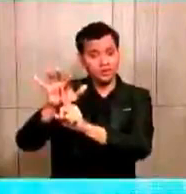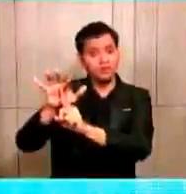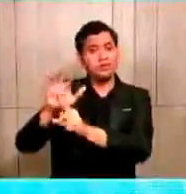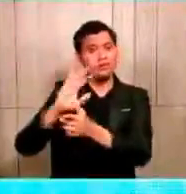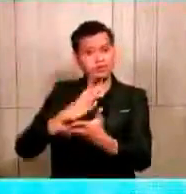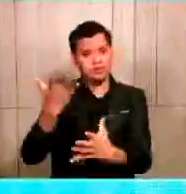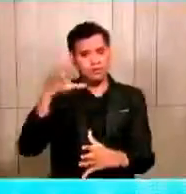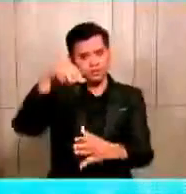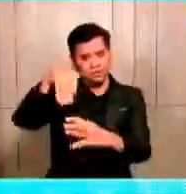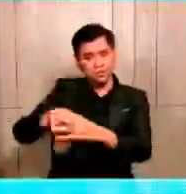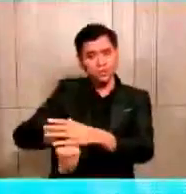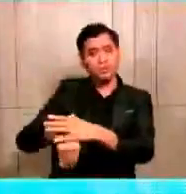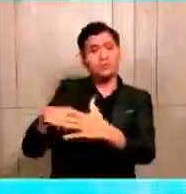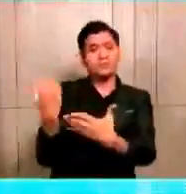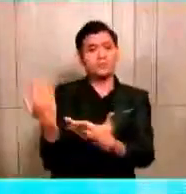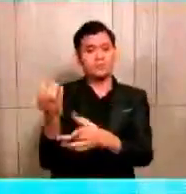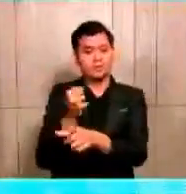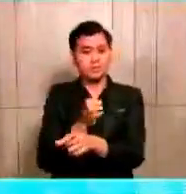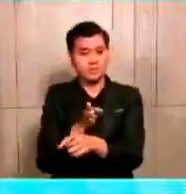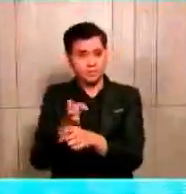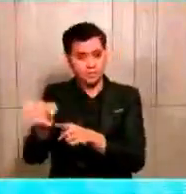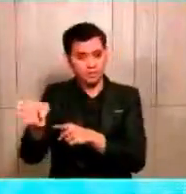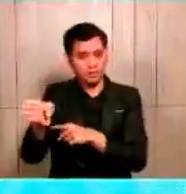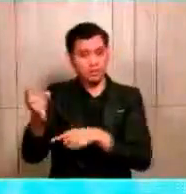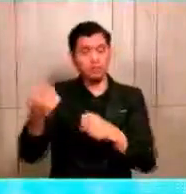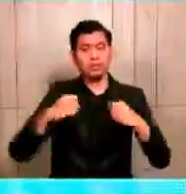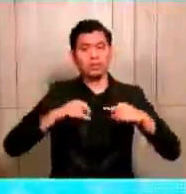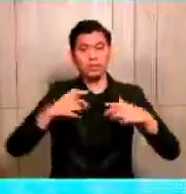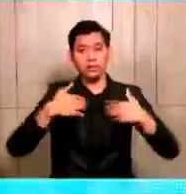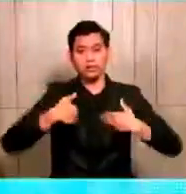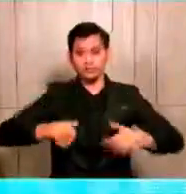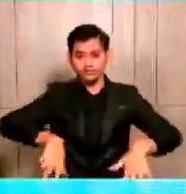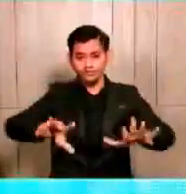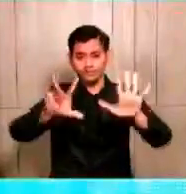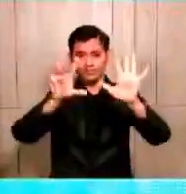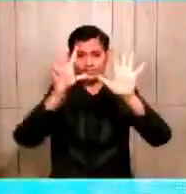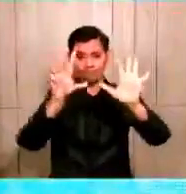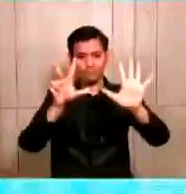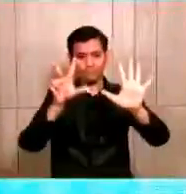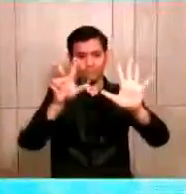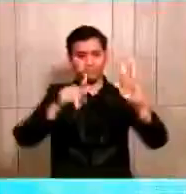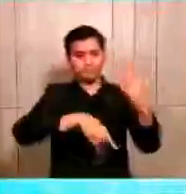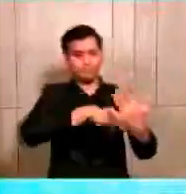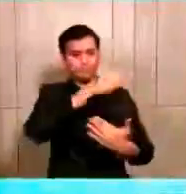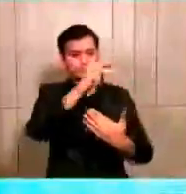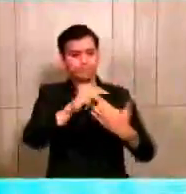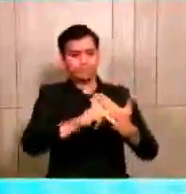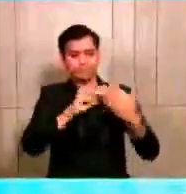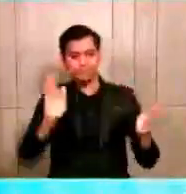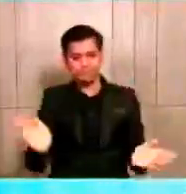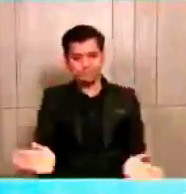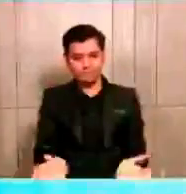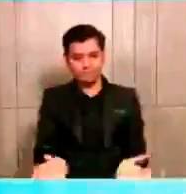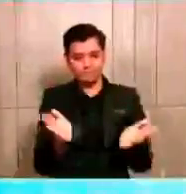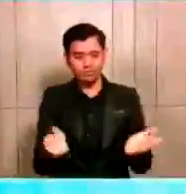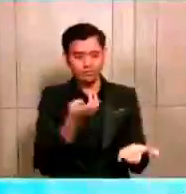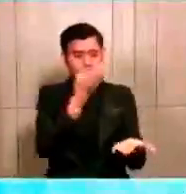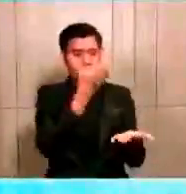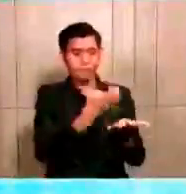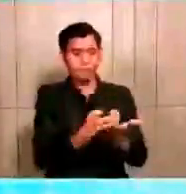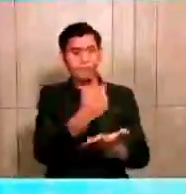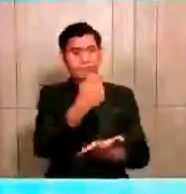kerajaan telah menyediakan sebanyak delapan PKS rancangan ekonomi bernilai 500 Hai